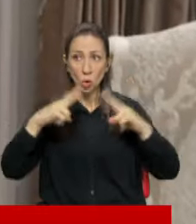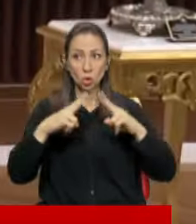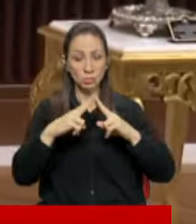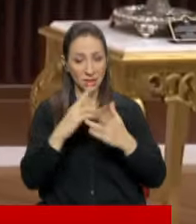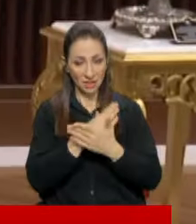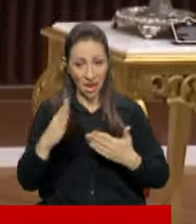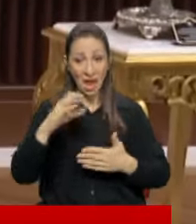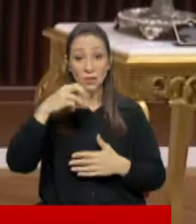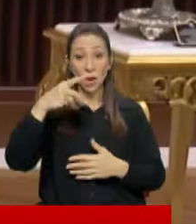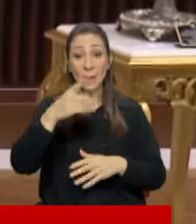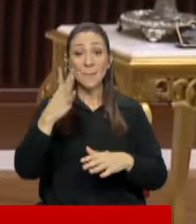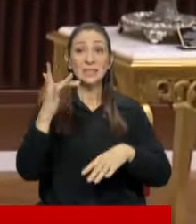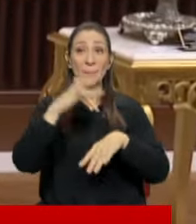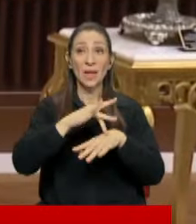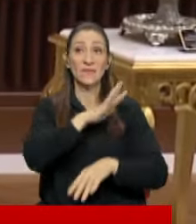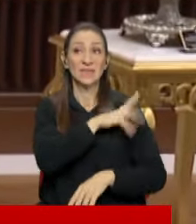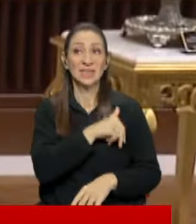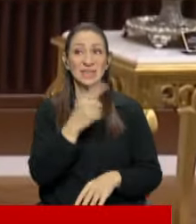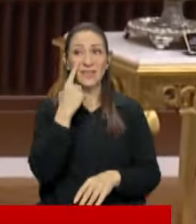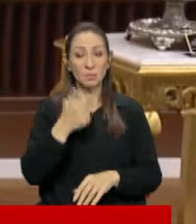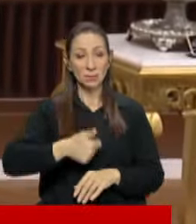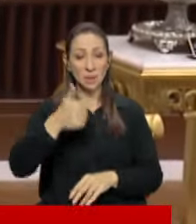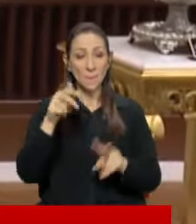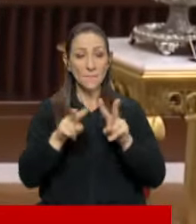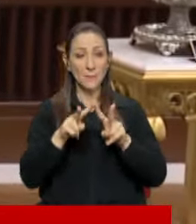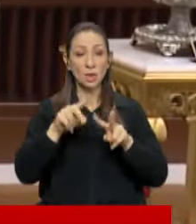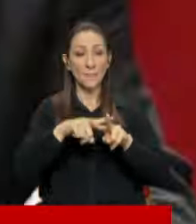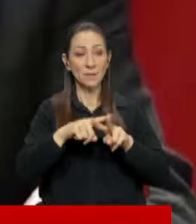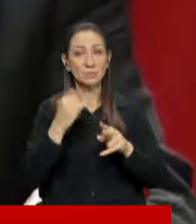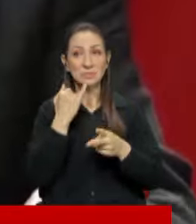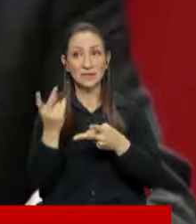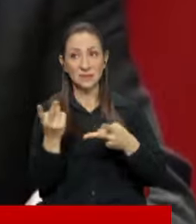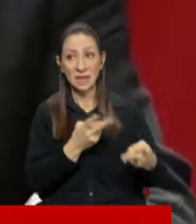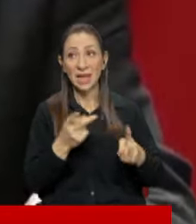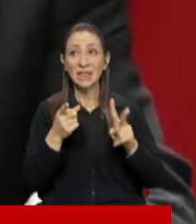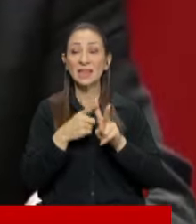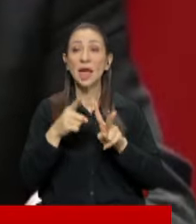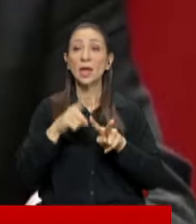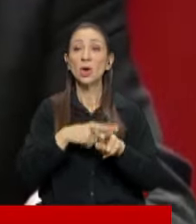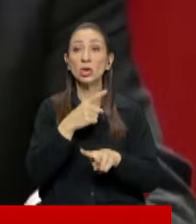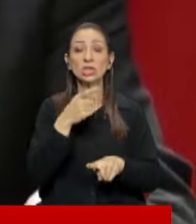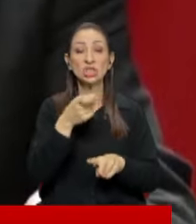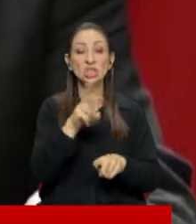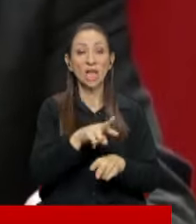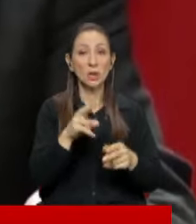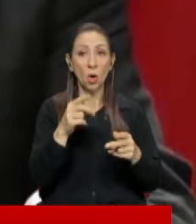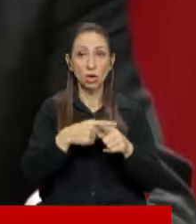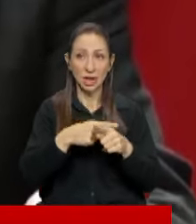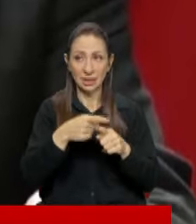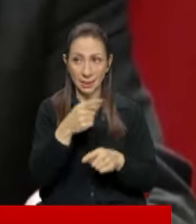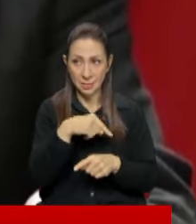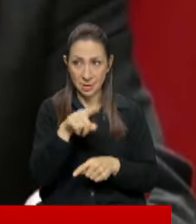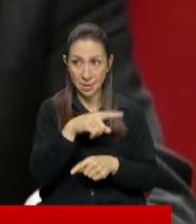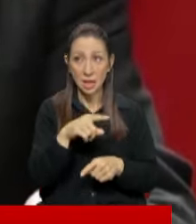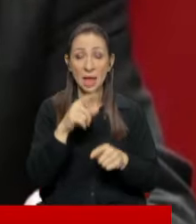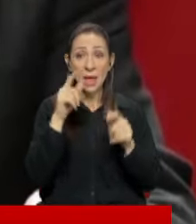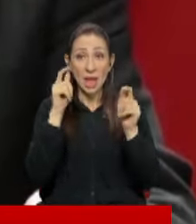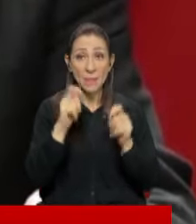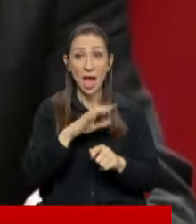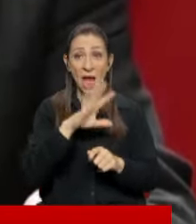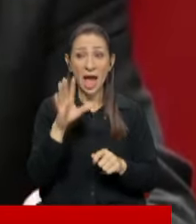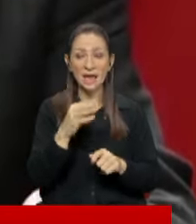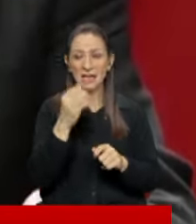sürerken Erdoğan Beştepe'de Filistin Devlet Başkanı Mahmut Abbas'ı ağırladı. Netanyahu ve cinayet ortakları döktükleri